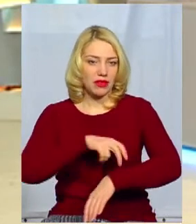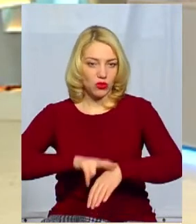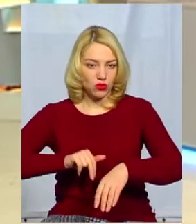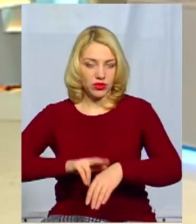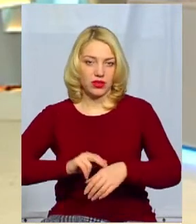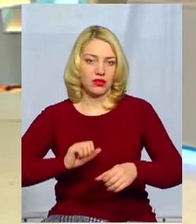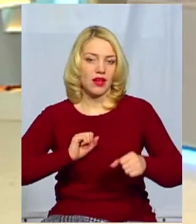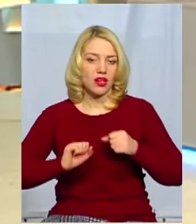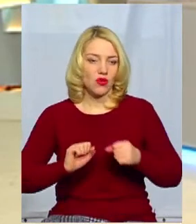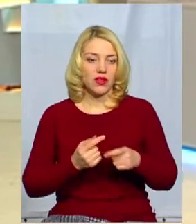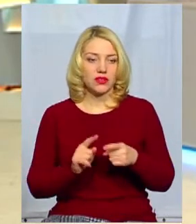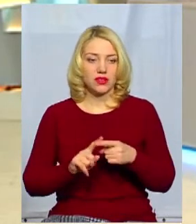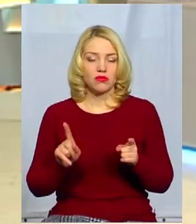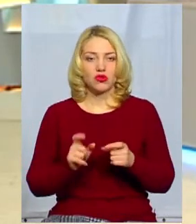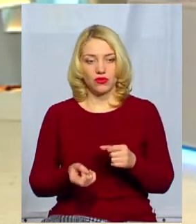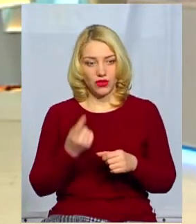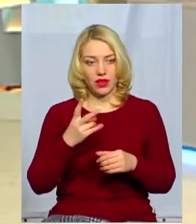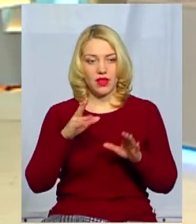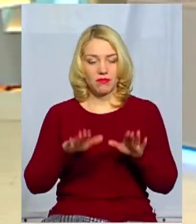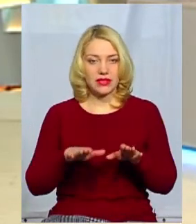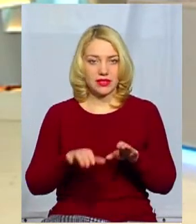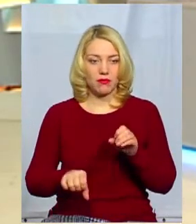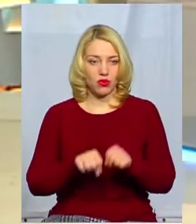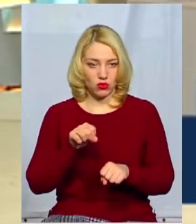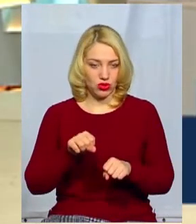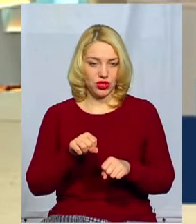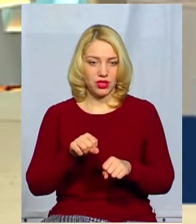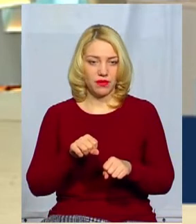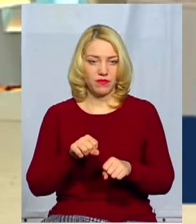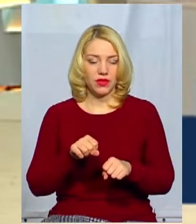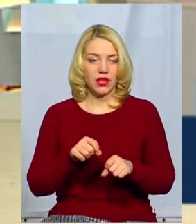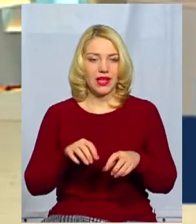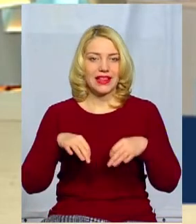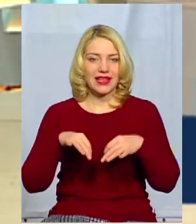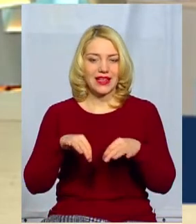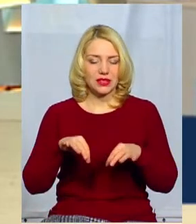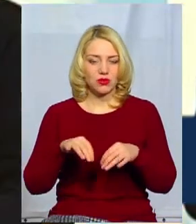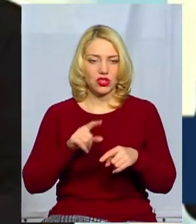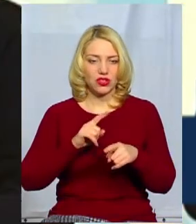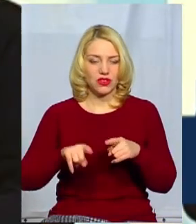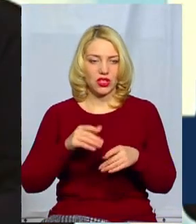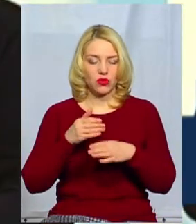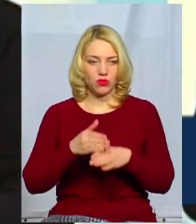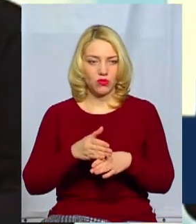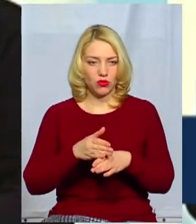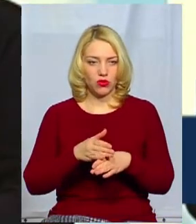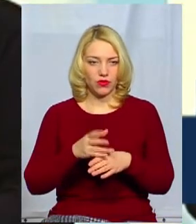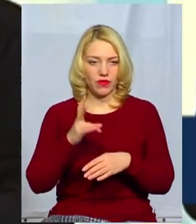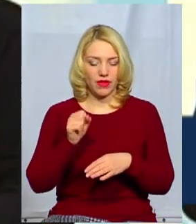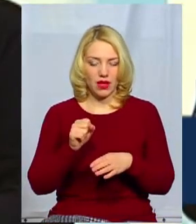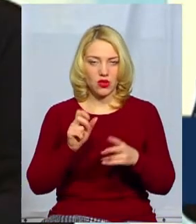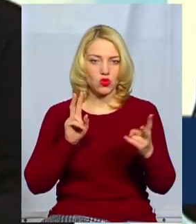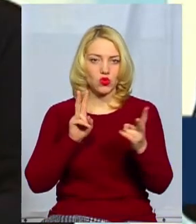тим, що виявили на місці порушення розміщення транспортного засобу службового швидкої допомоги на